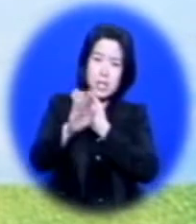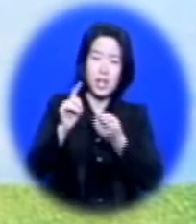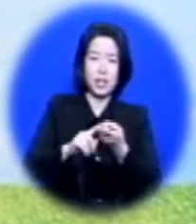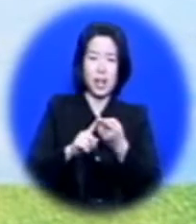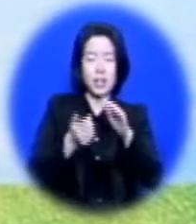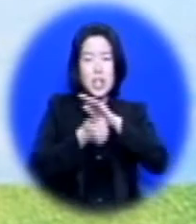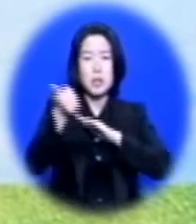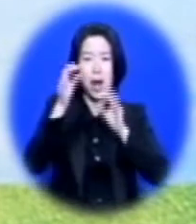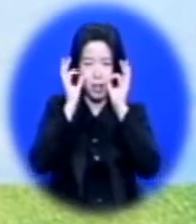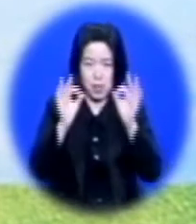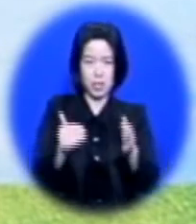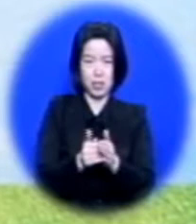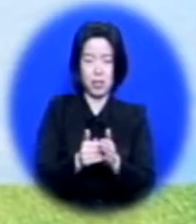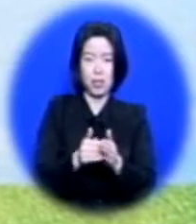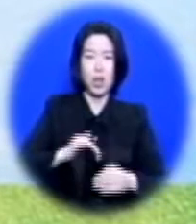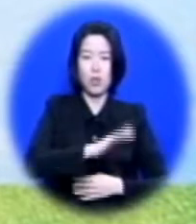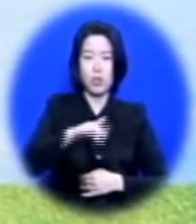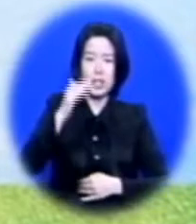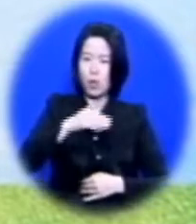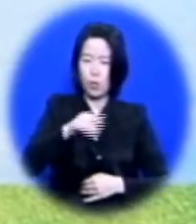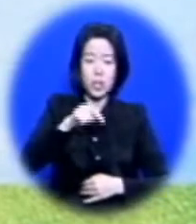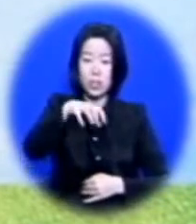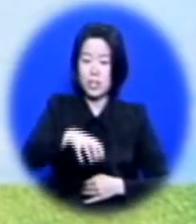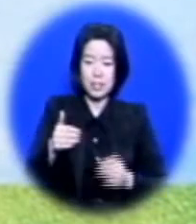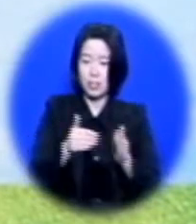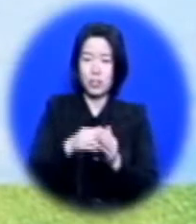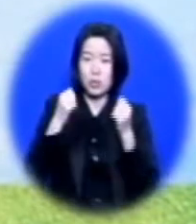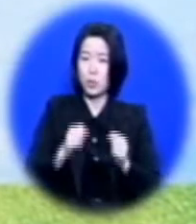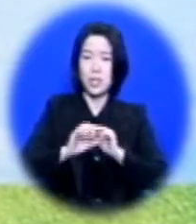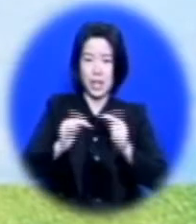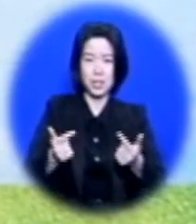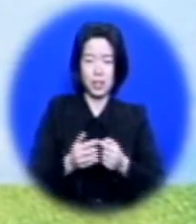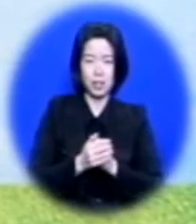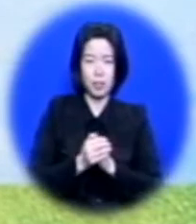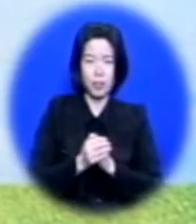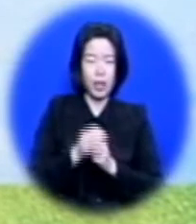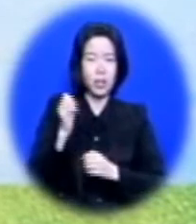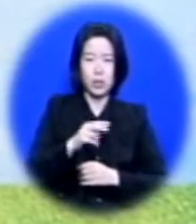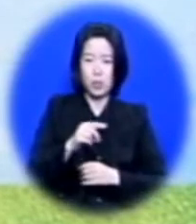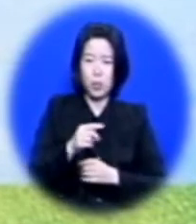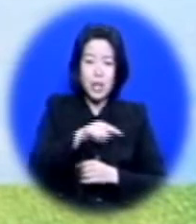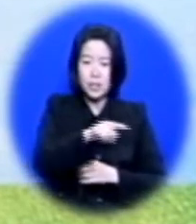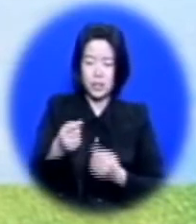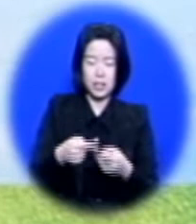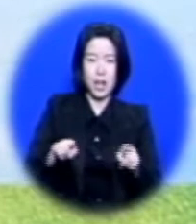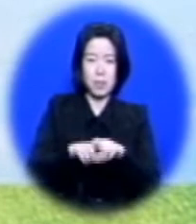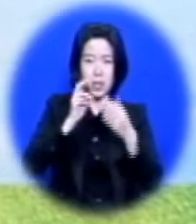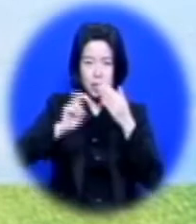희망을 봤어요 우리는 결코 여기서 끝날 존재가 아니라 그리고 그들은 같이 찬양을